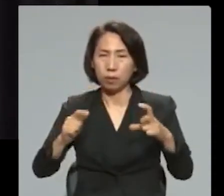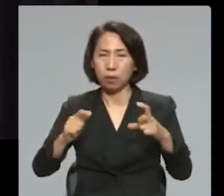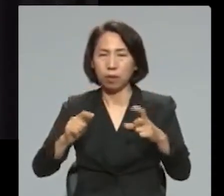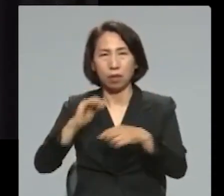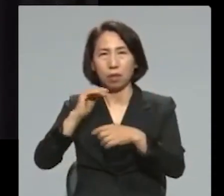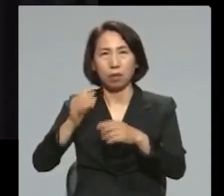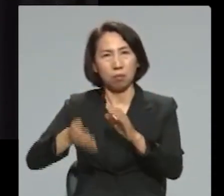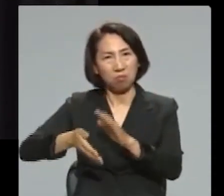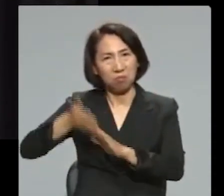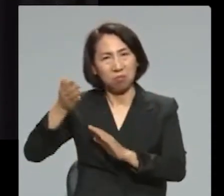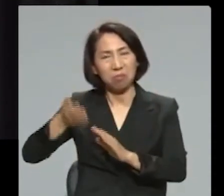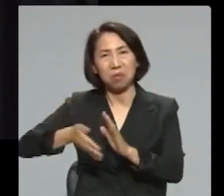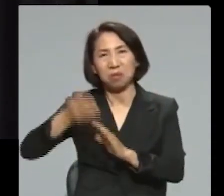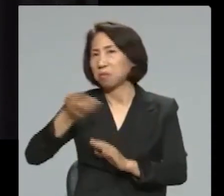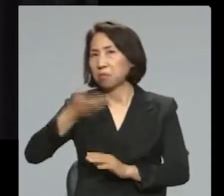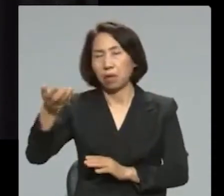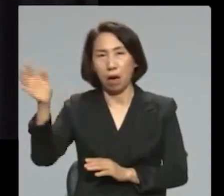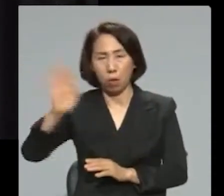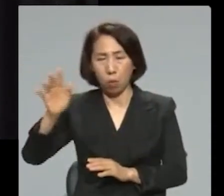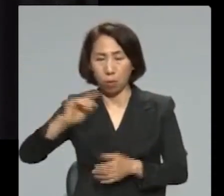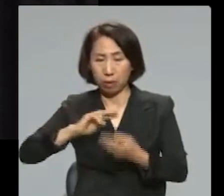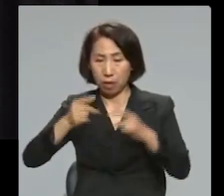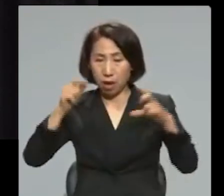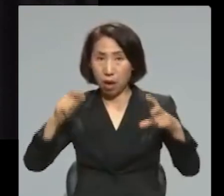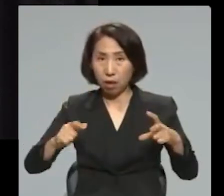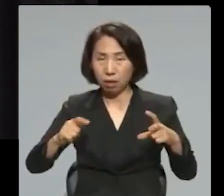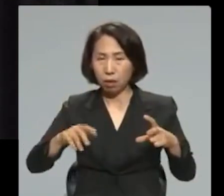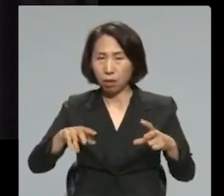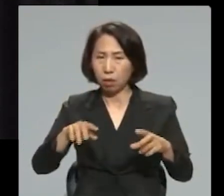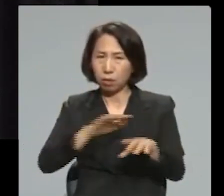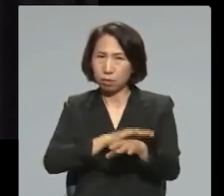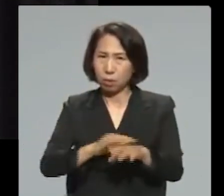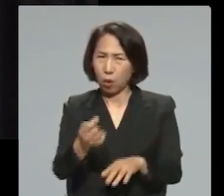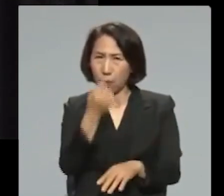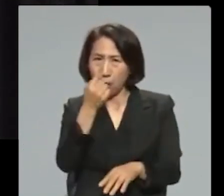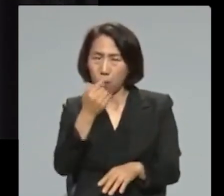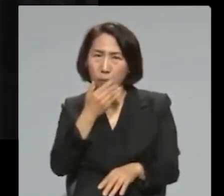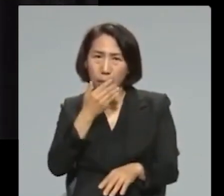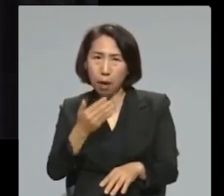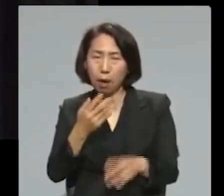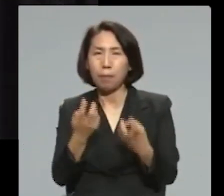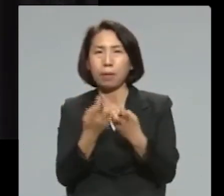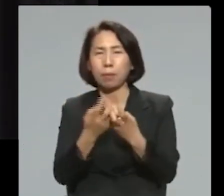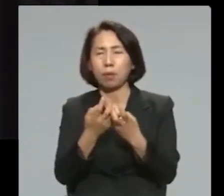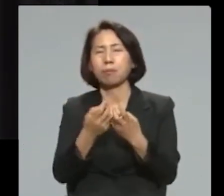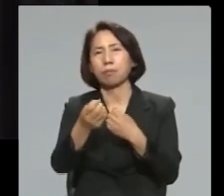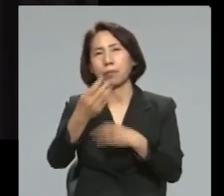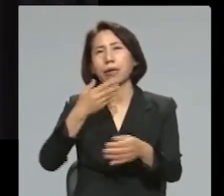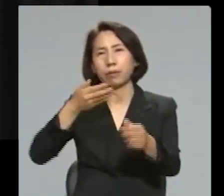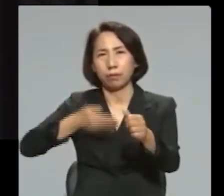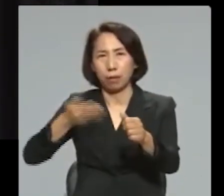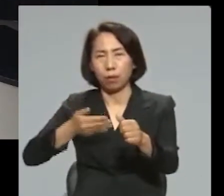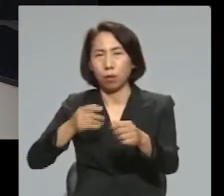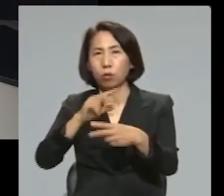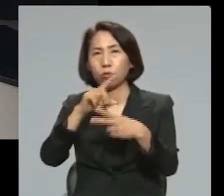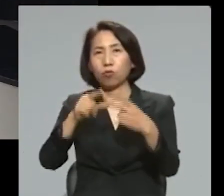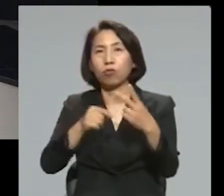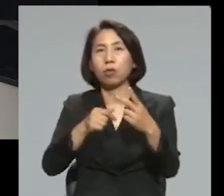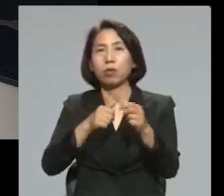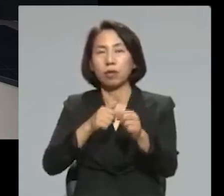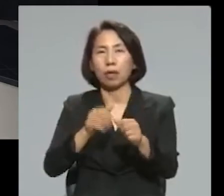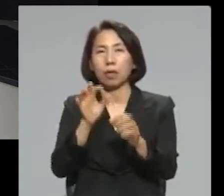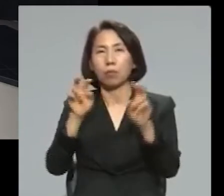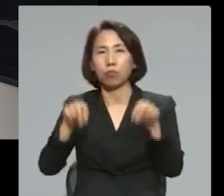않고 양질의 교육을 받을 수 있는 방안은 무엇인지 말씀해 주시기 바랍니다. 발언 순서에 따라서 무소속